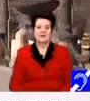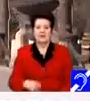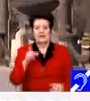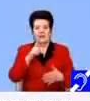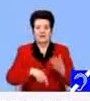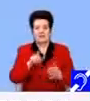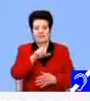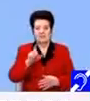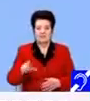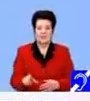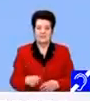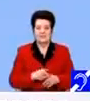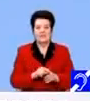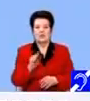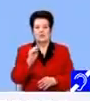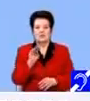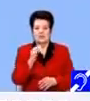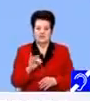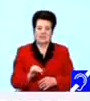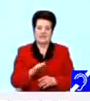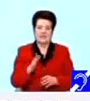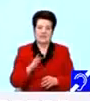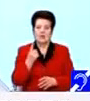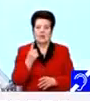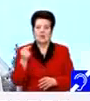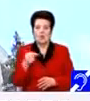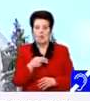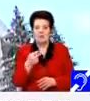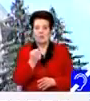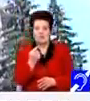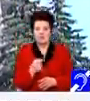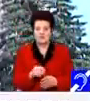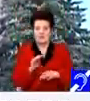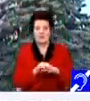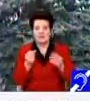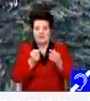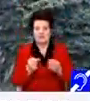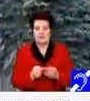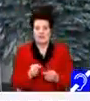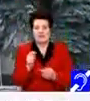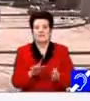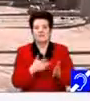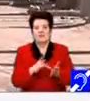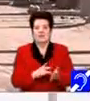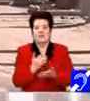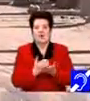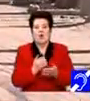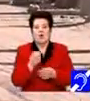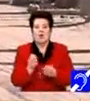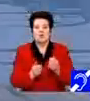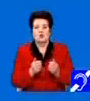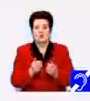Încrederea cetățenilor în justiție este mai mică decât în 2011. Datele sunt confirmate de Centrul de Resurse Juridice din